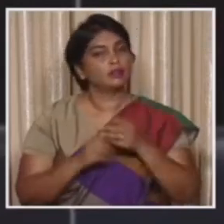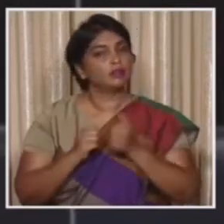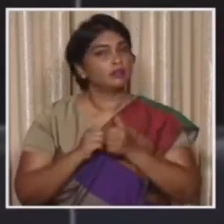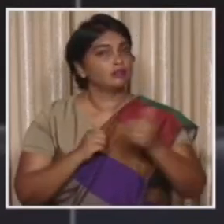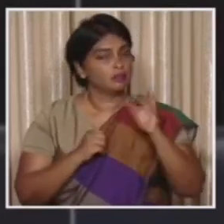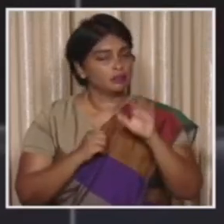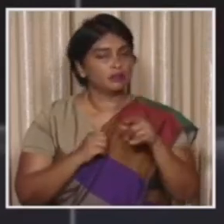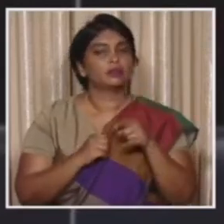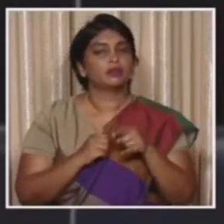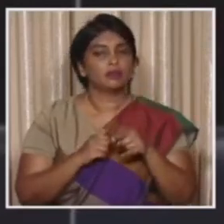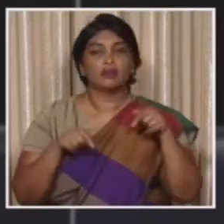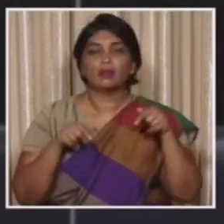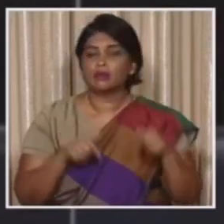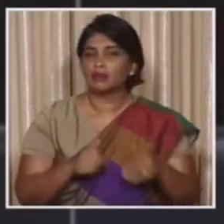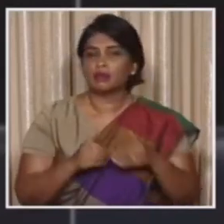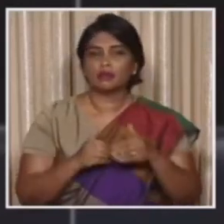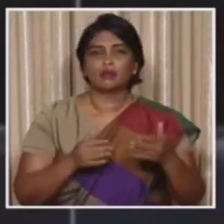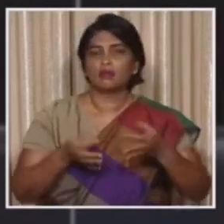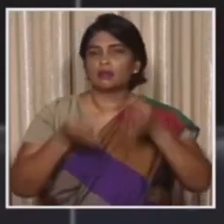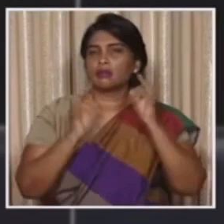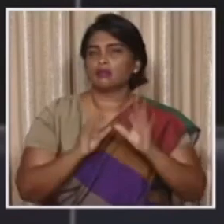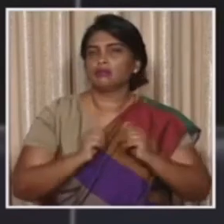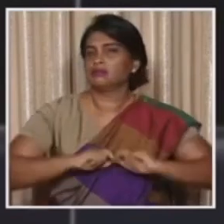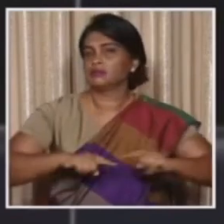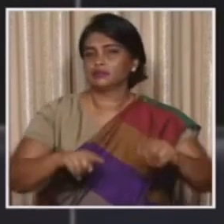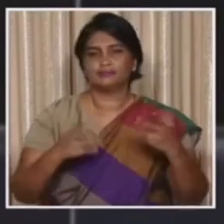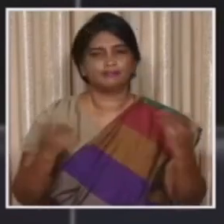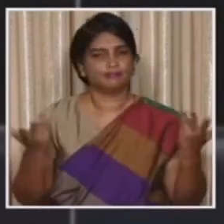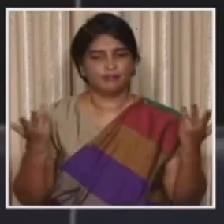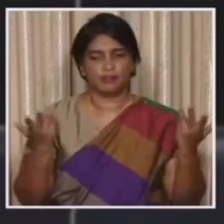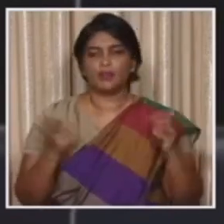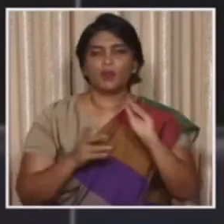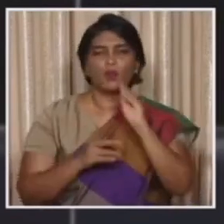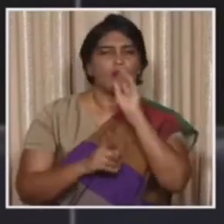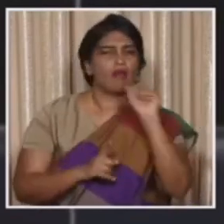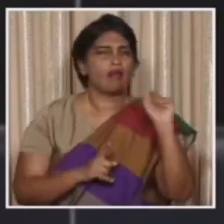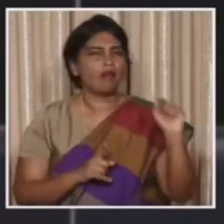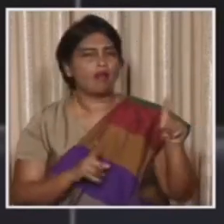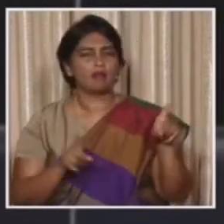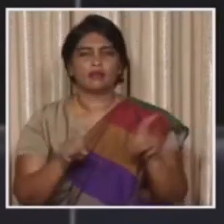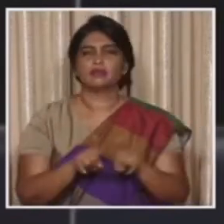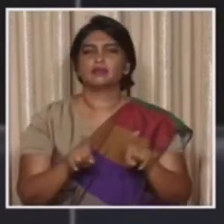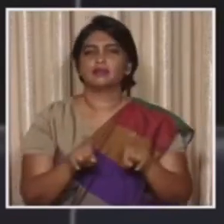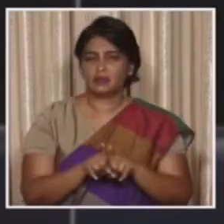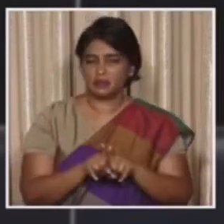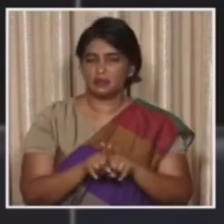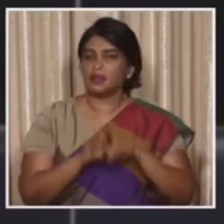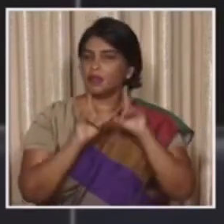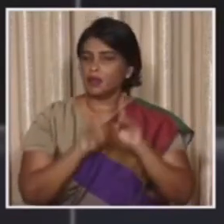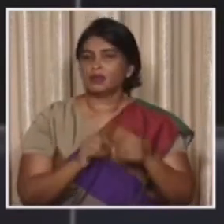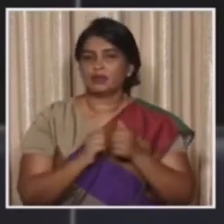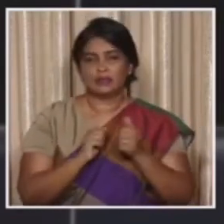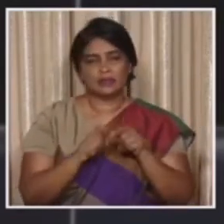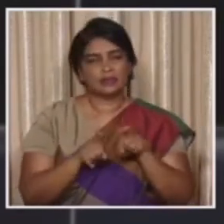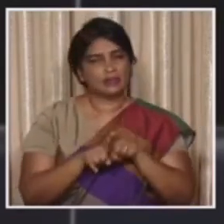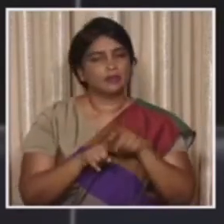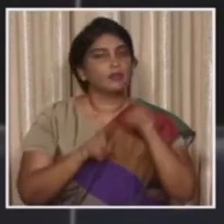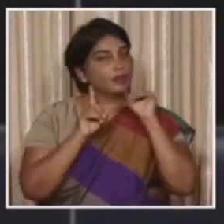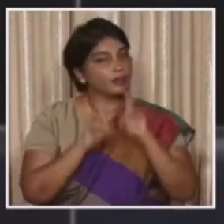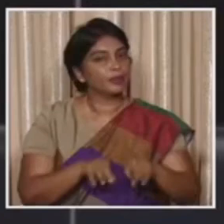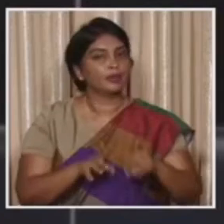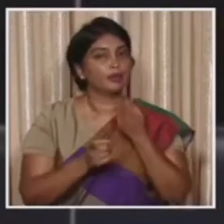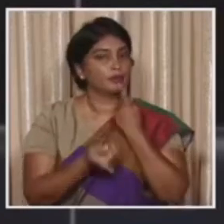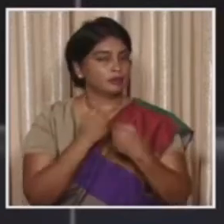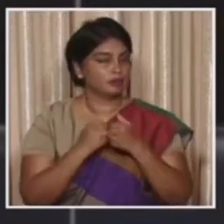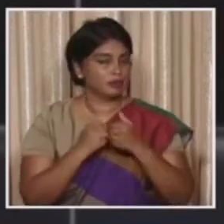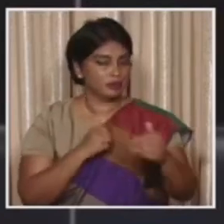යෑම දැන් අද හරි හැටි කෙරෙන්නේ නැහැ. ඒක නිකන් නමට ඉන්නවා. ඒ වගේ තමයි. ඉතින් ඒක නිසා මේ